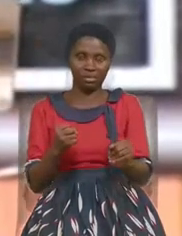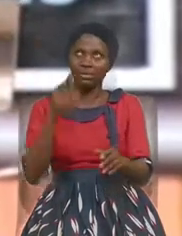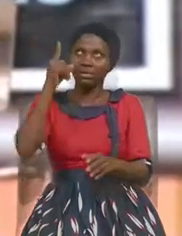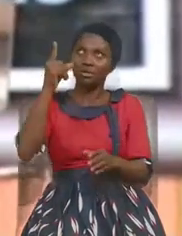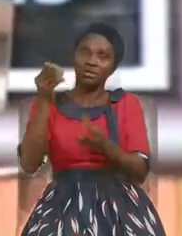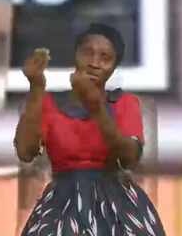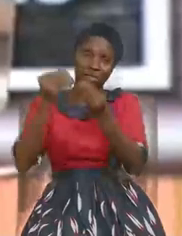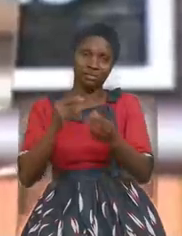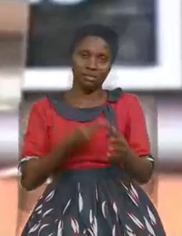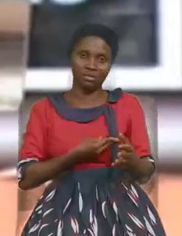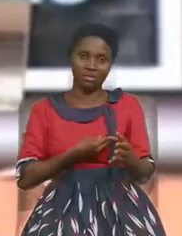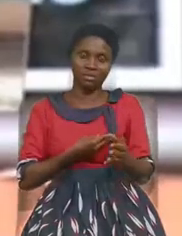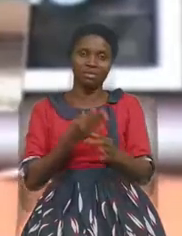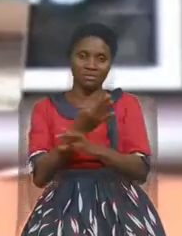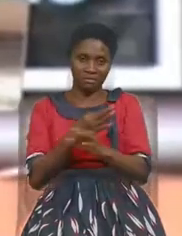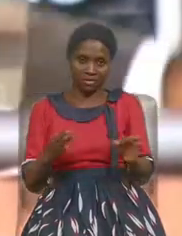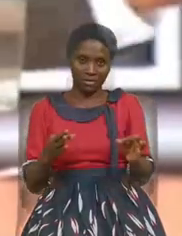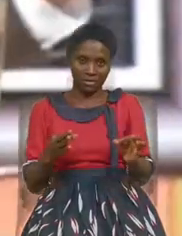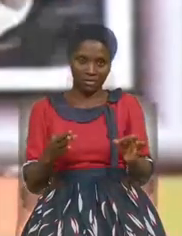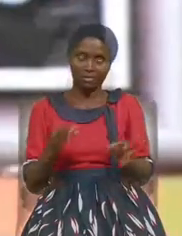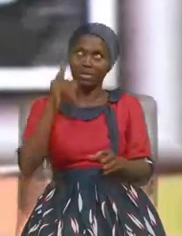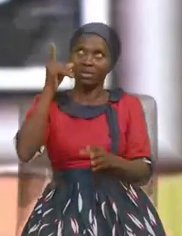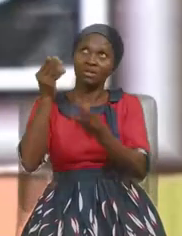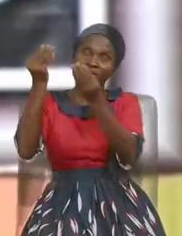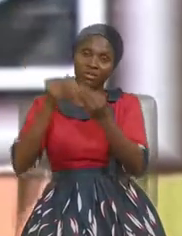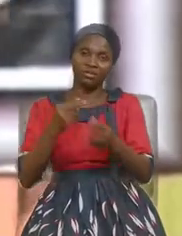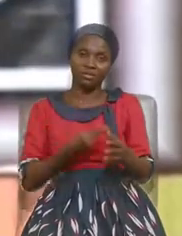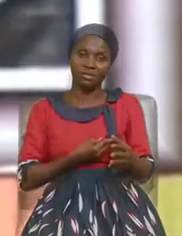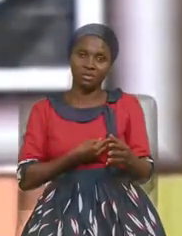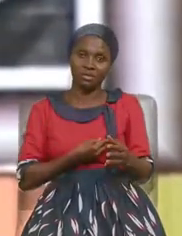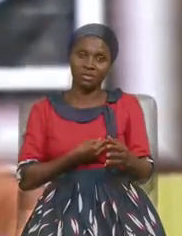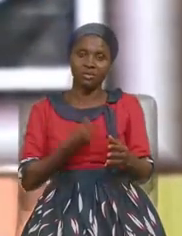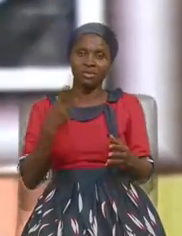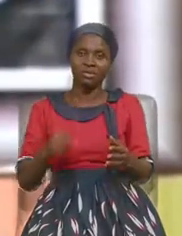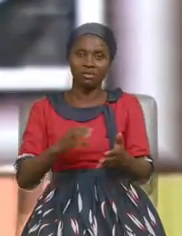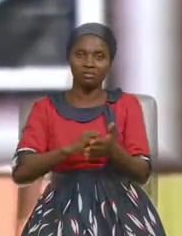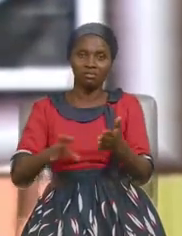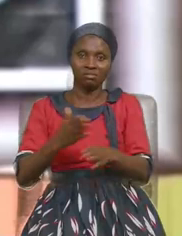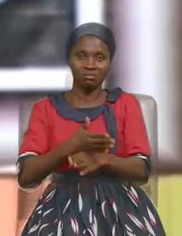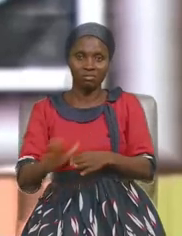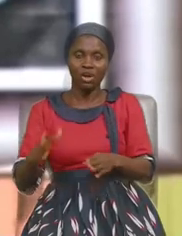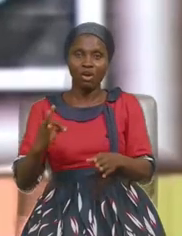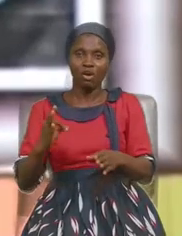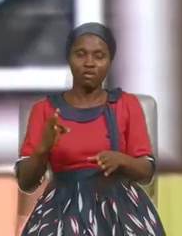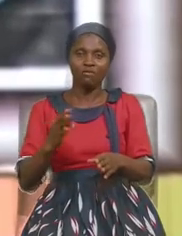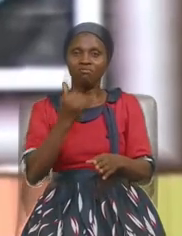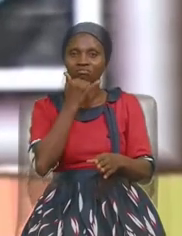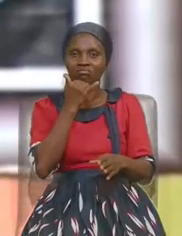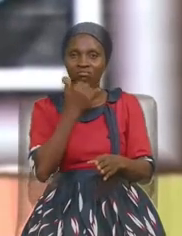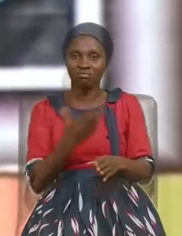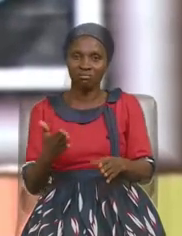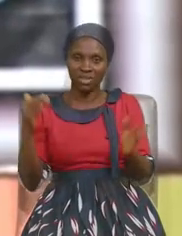accorde la liberté. Il nous accorde nos ordonnances, nos péchés